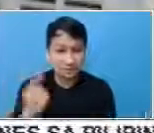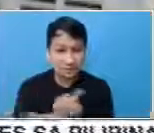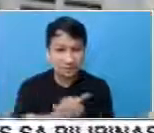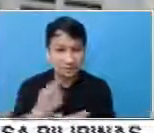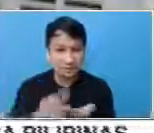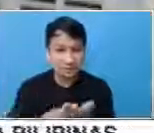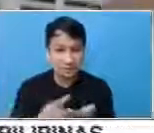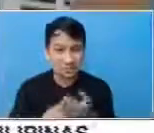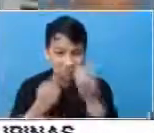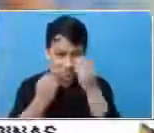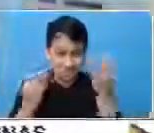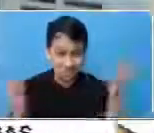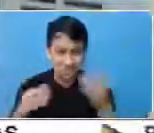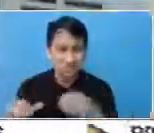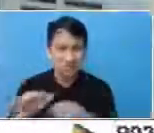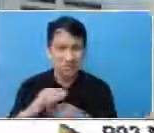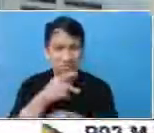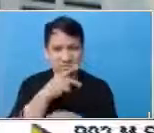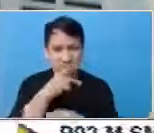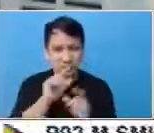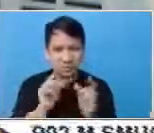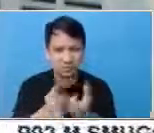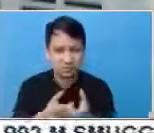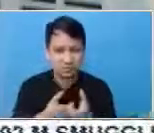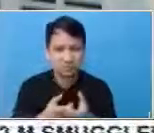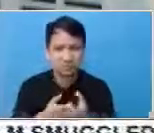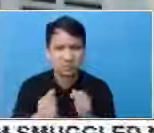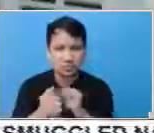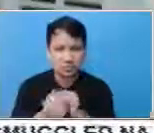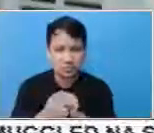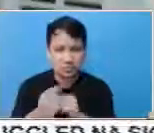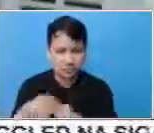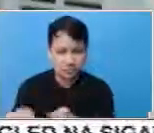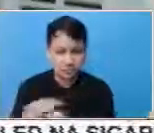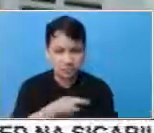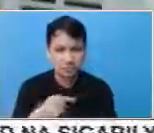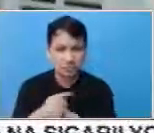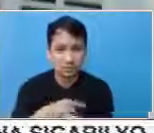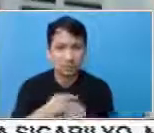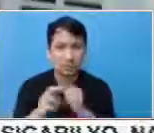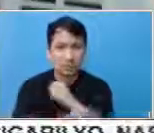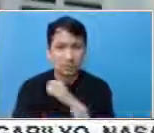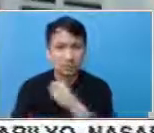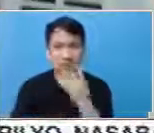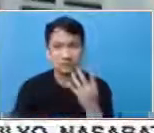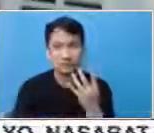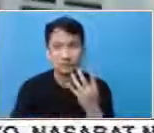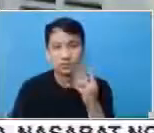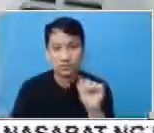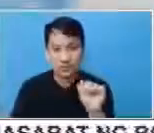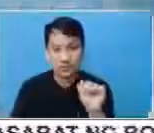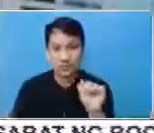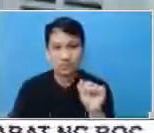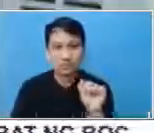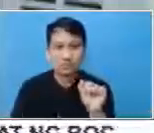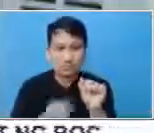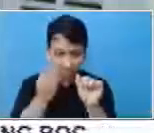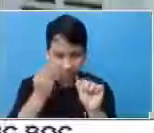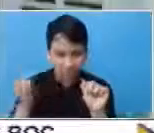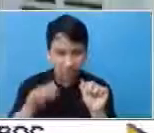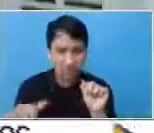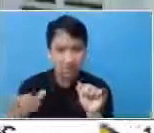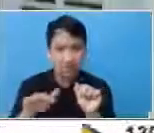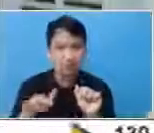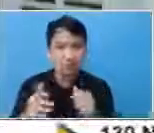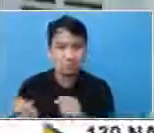buong detalye kung saan-saan nga i-distribute o ipapamahagi yung Moderna vaccine. At iyan ay isa sa alamin natin mamaya sa mga